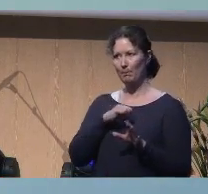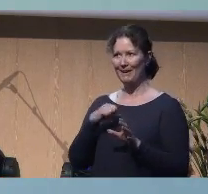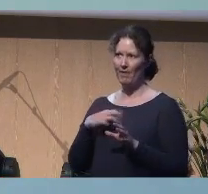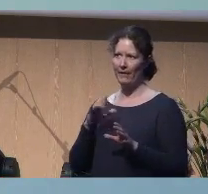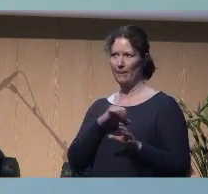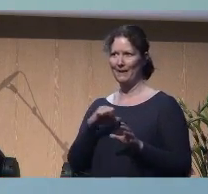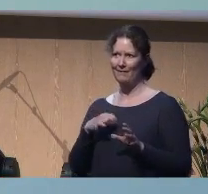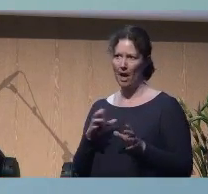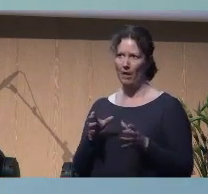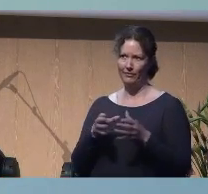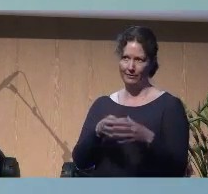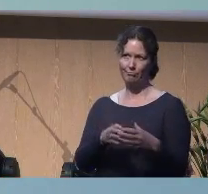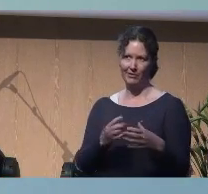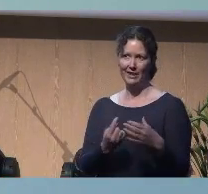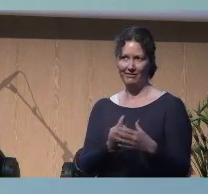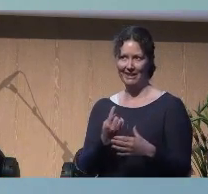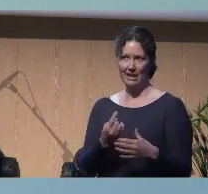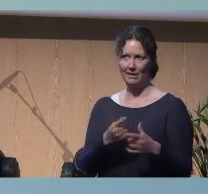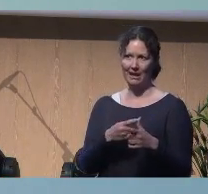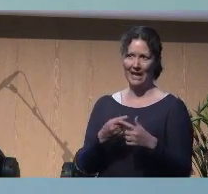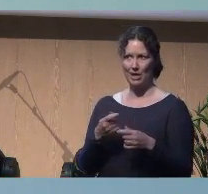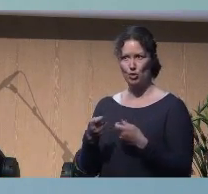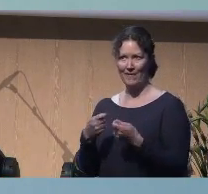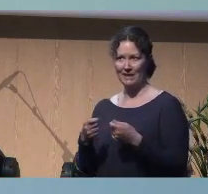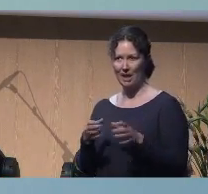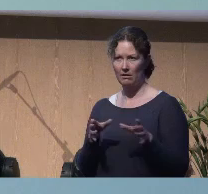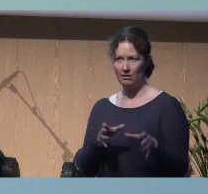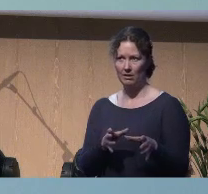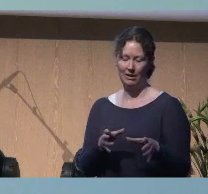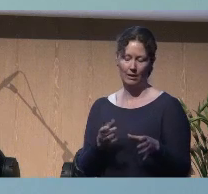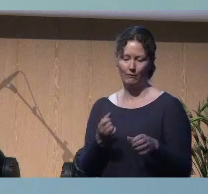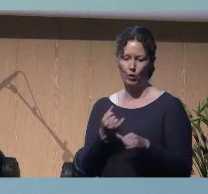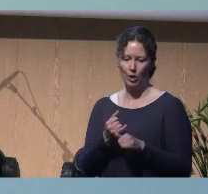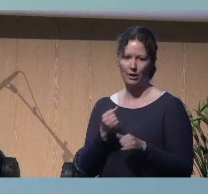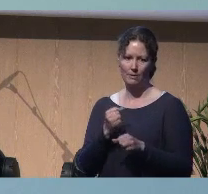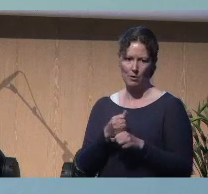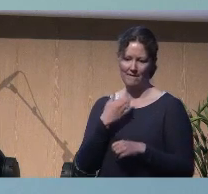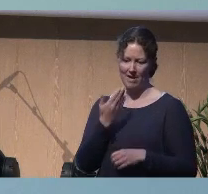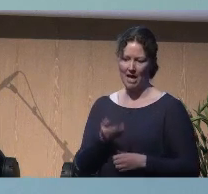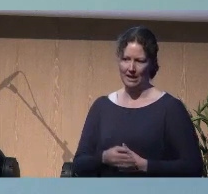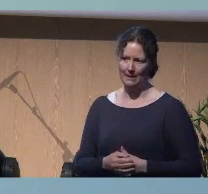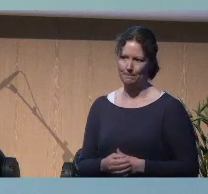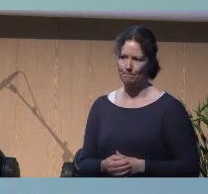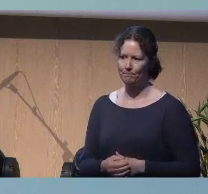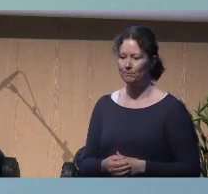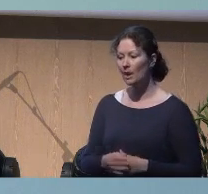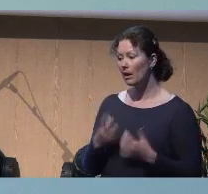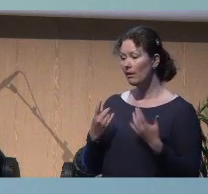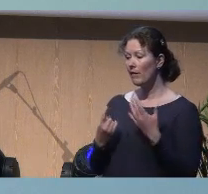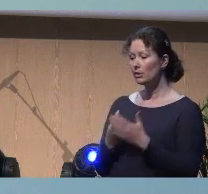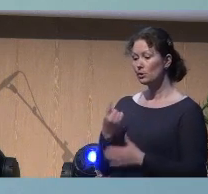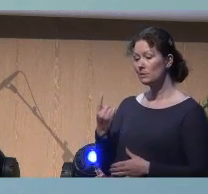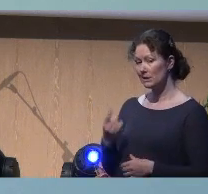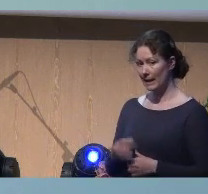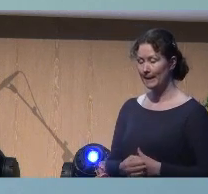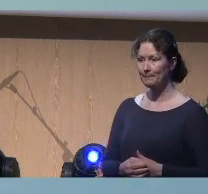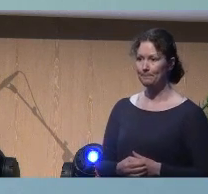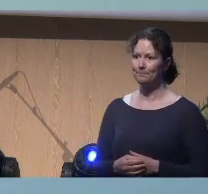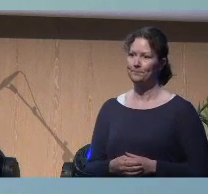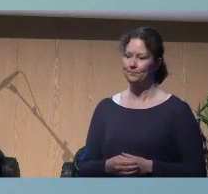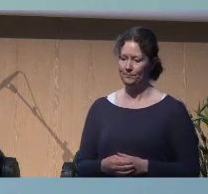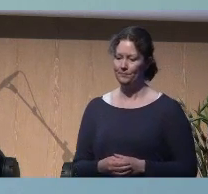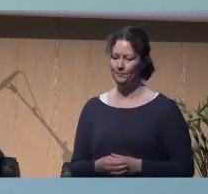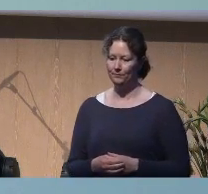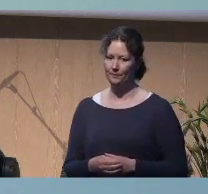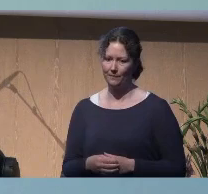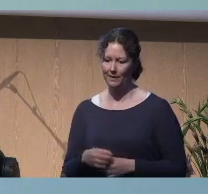privat, det være seg ideelt eller kommersielt, hvordan det måtte være. Det som da skjer, frykter